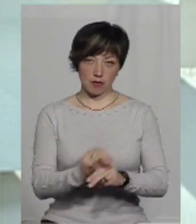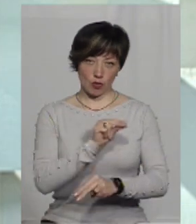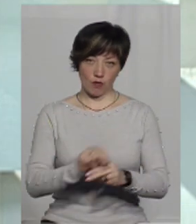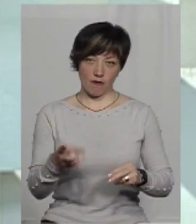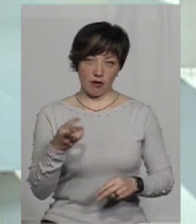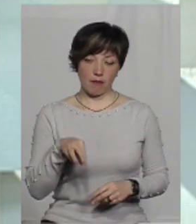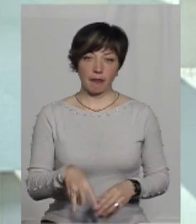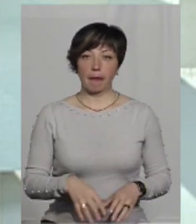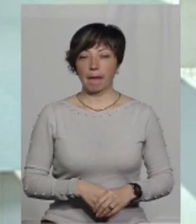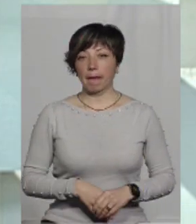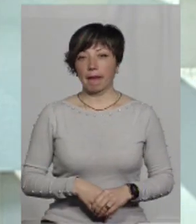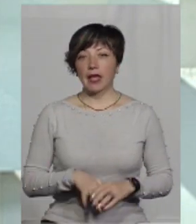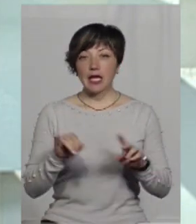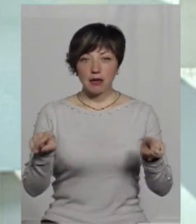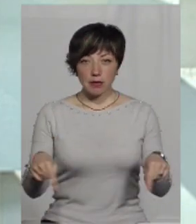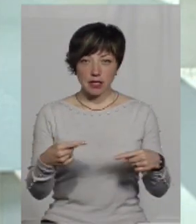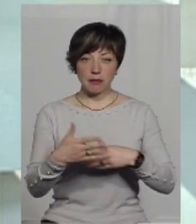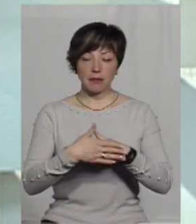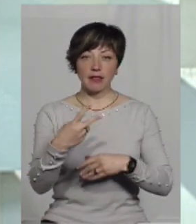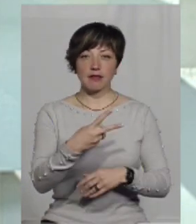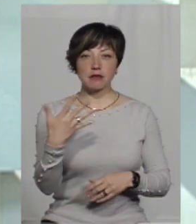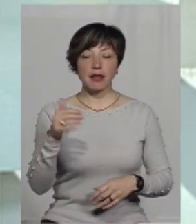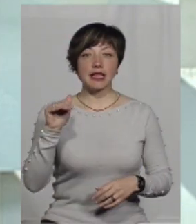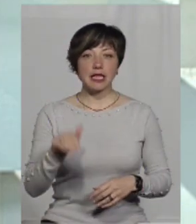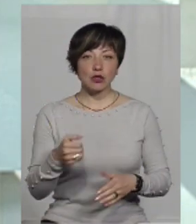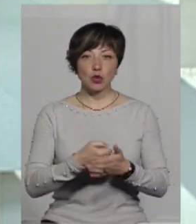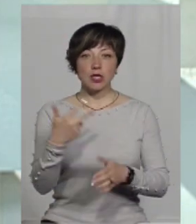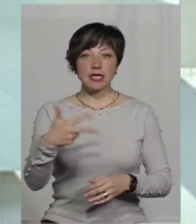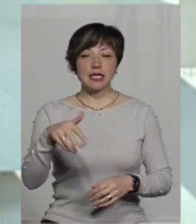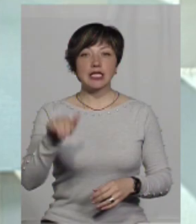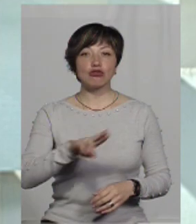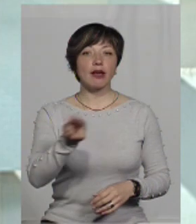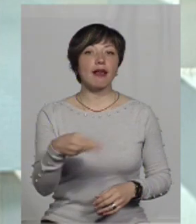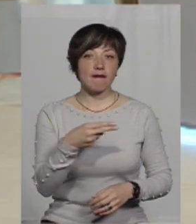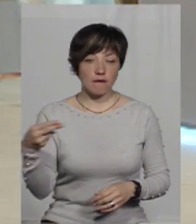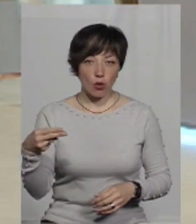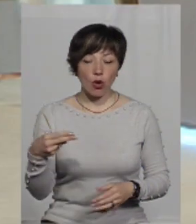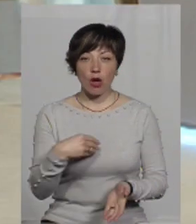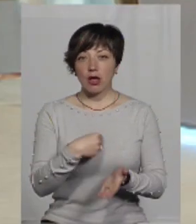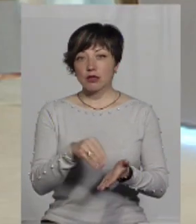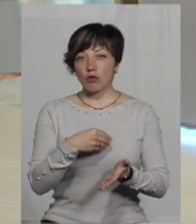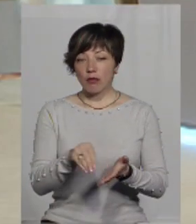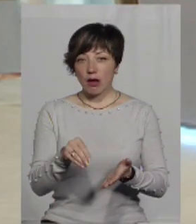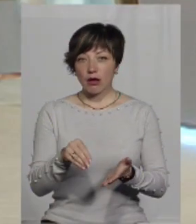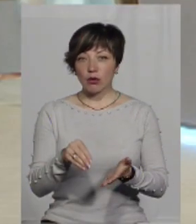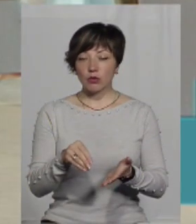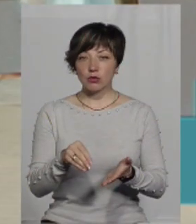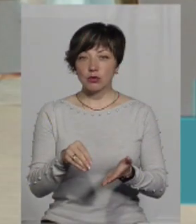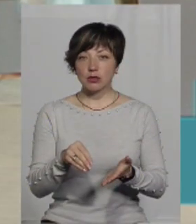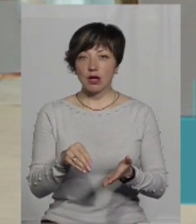лікуванням, реабілітацією. Приблизно 25 тисяч до 30 тисяч євро. Закупляються вони